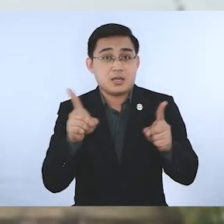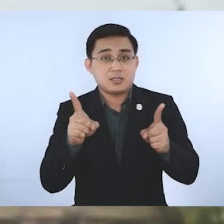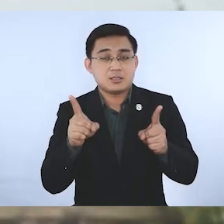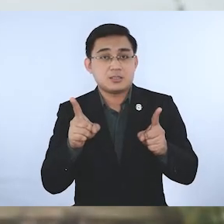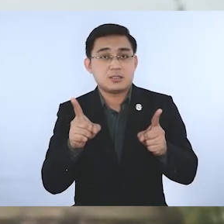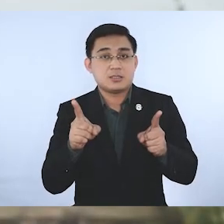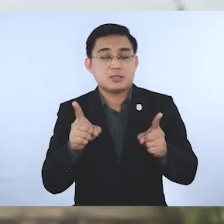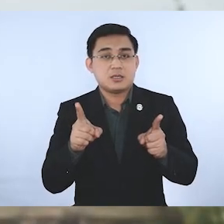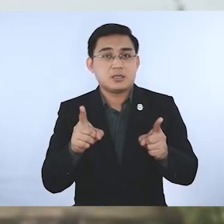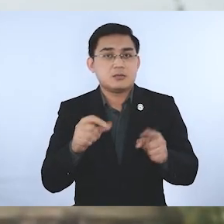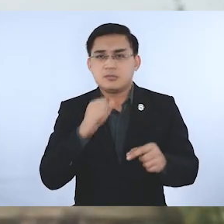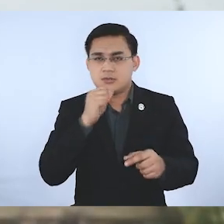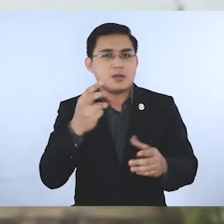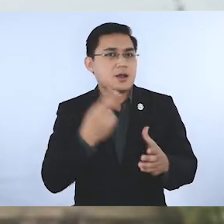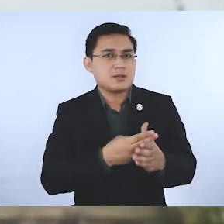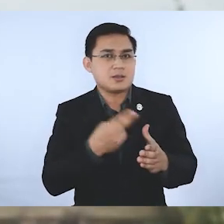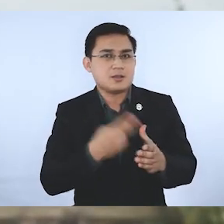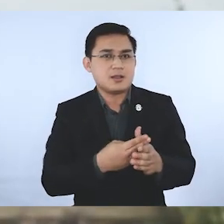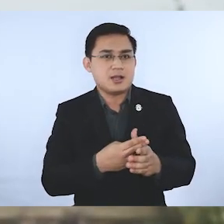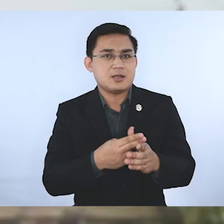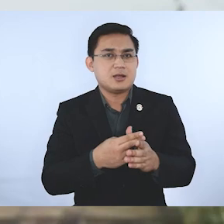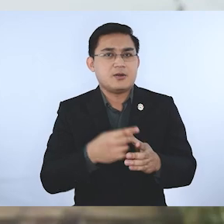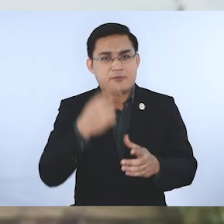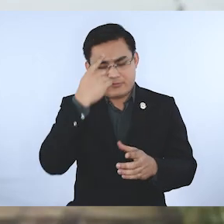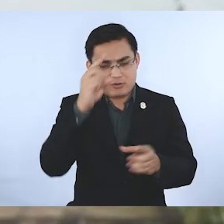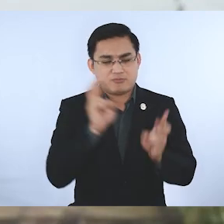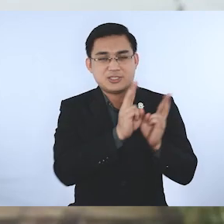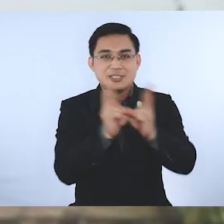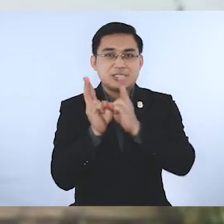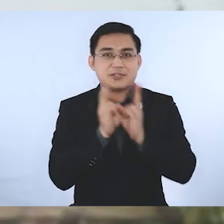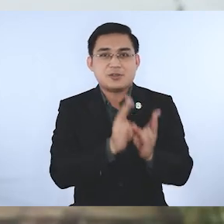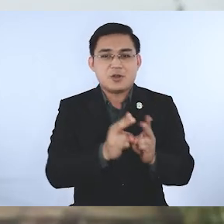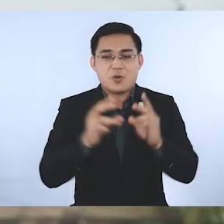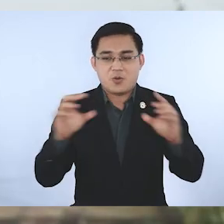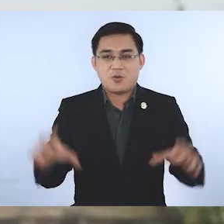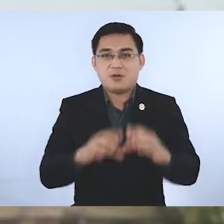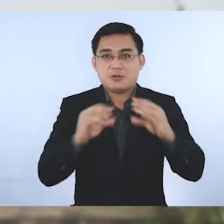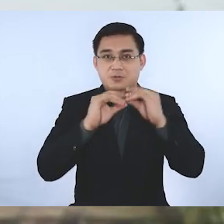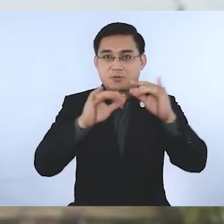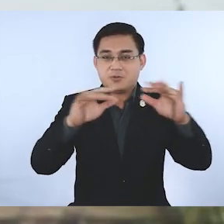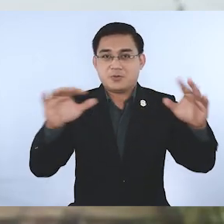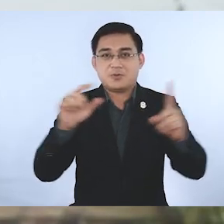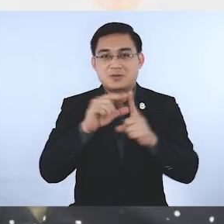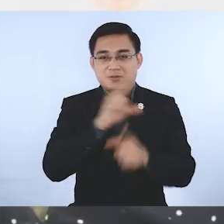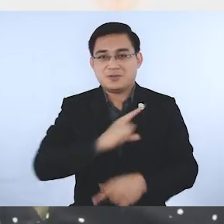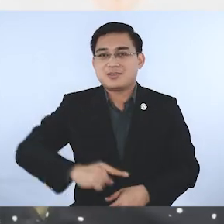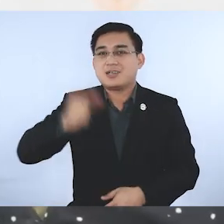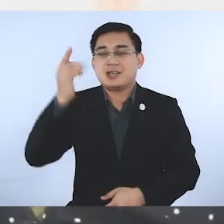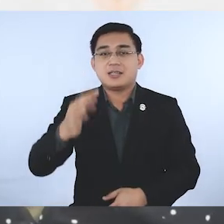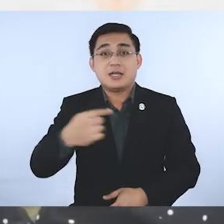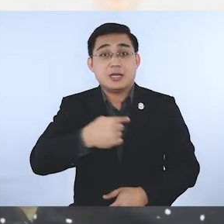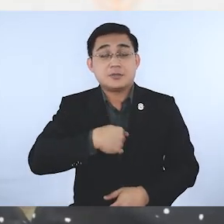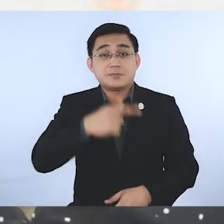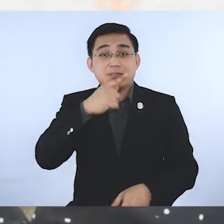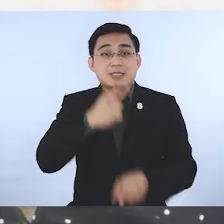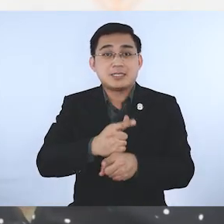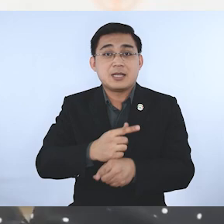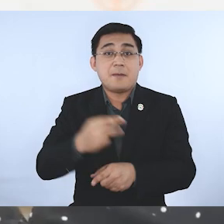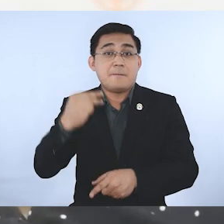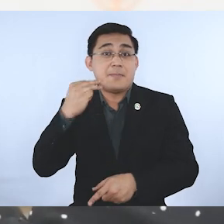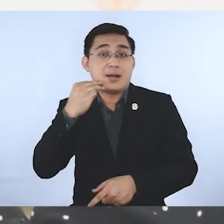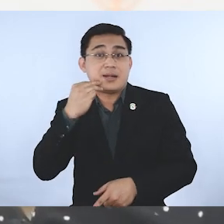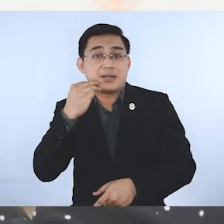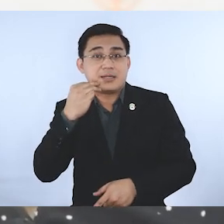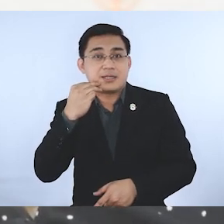ito naging isang hadlang sa aking pakikipagkaisa sa gawaing pagpapalaganap ng mga salita ng Diyos. Ako po si kapatid na